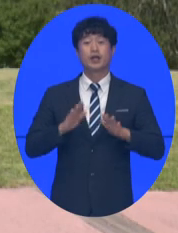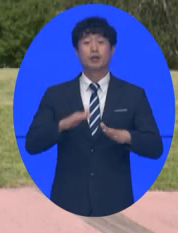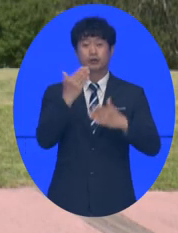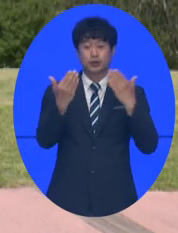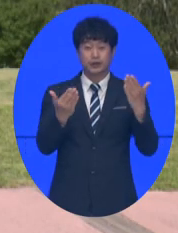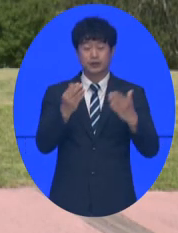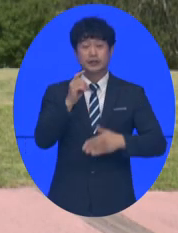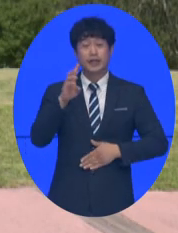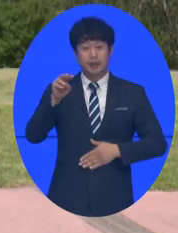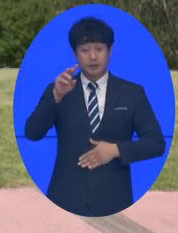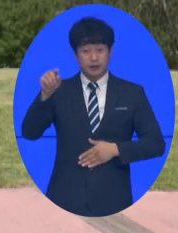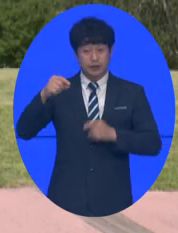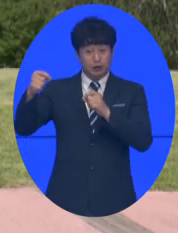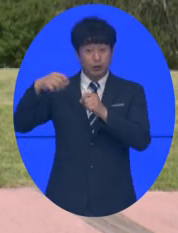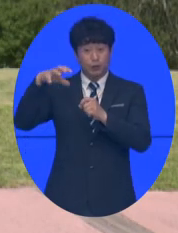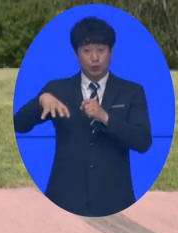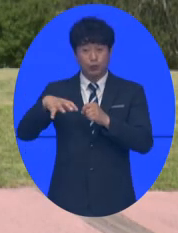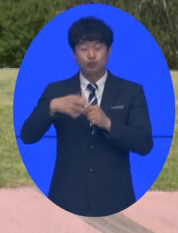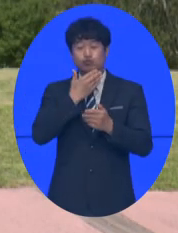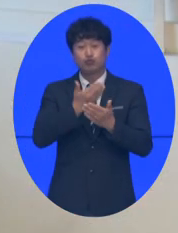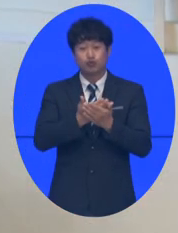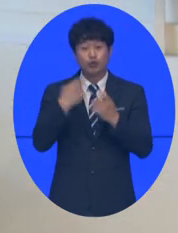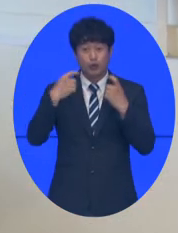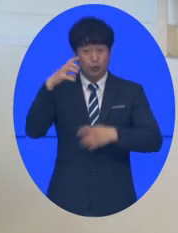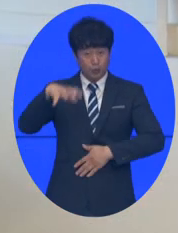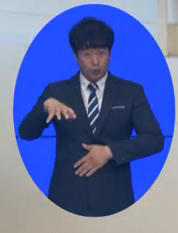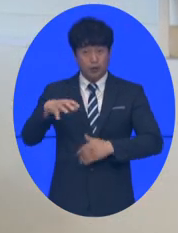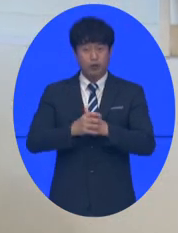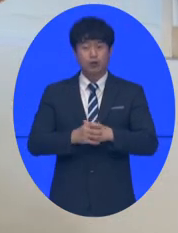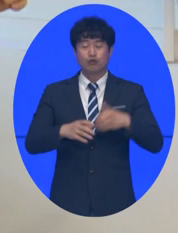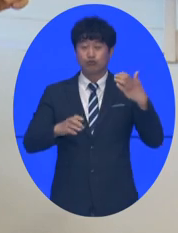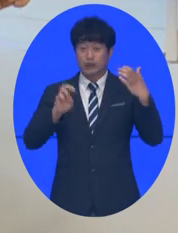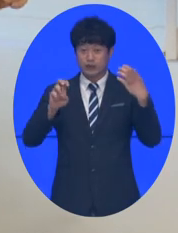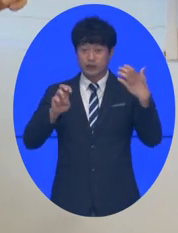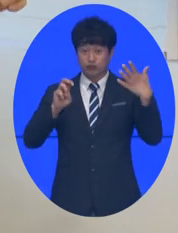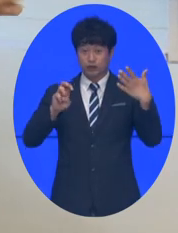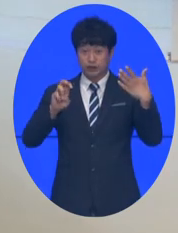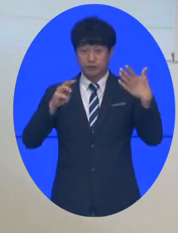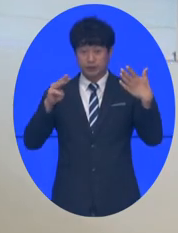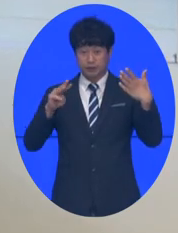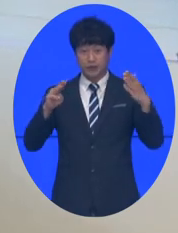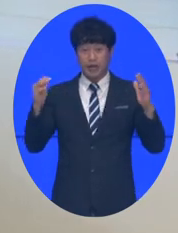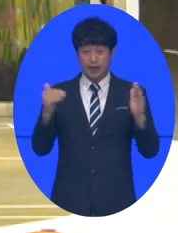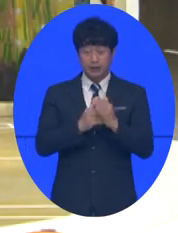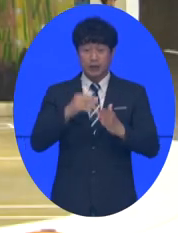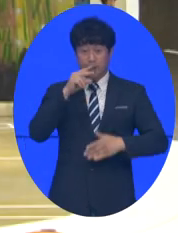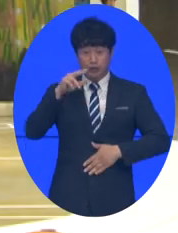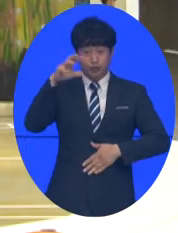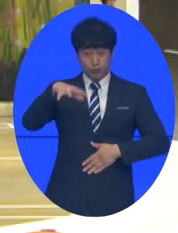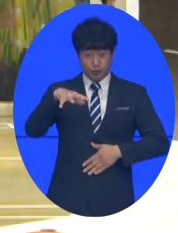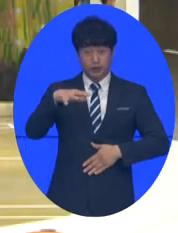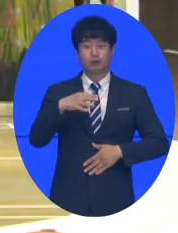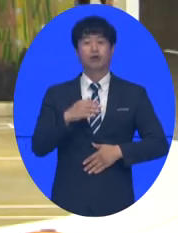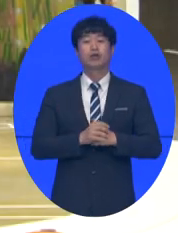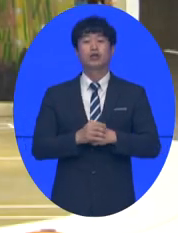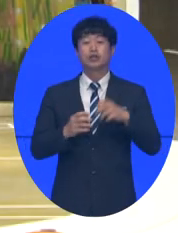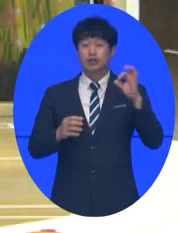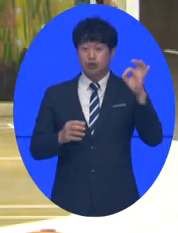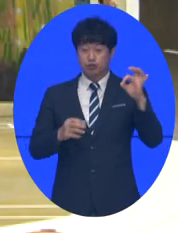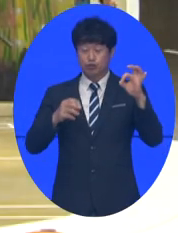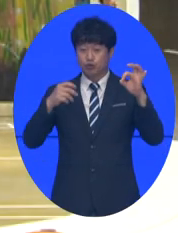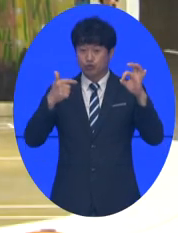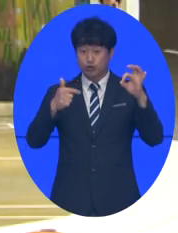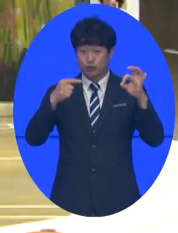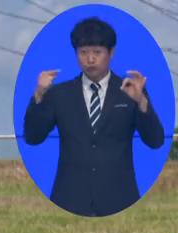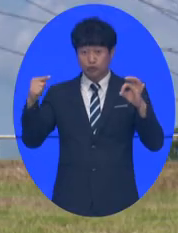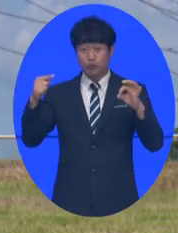이번 전시는 DMZ 일원의 주요 관광지에서 진행되며 9월 23일까지는 파주 일대에서 일부 전시를, 10월 6일부터